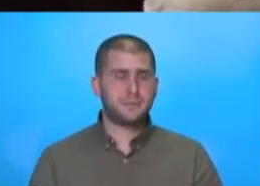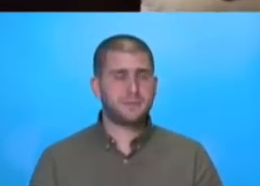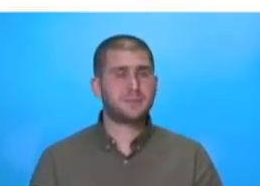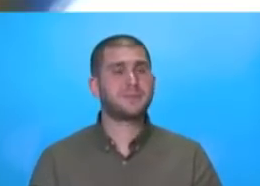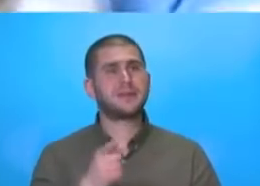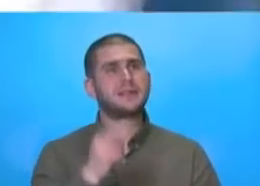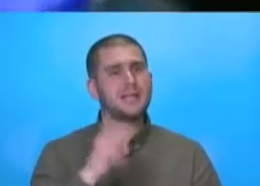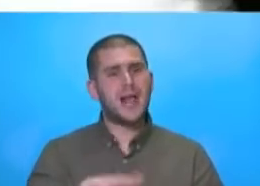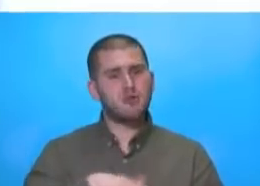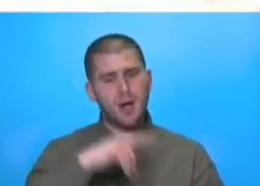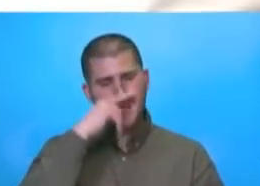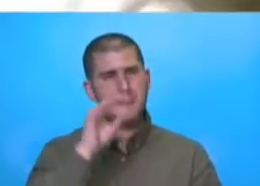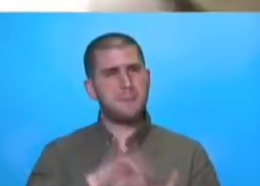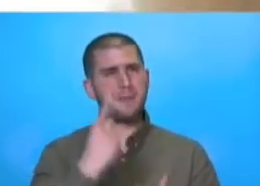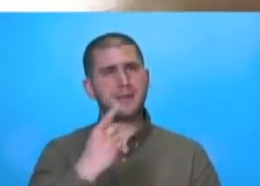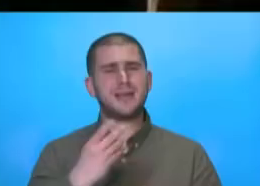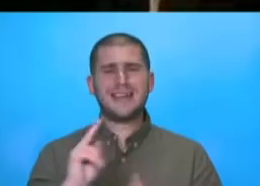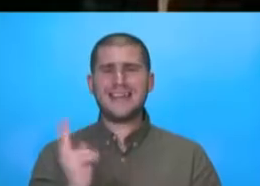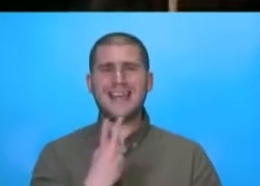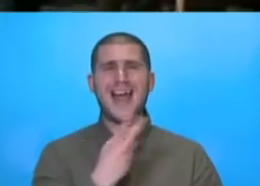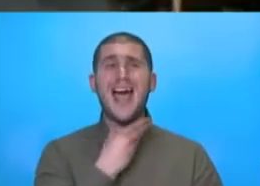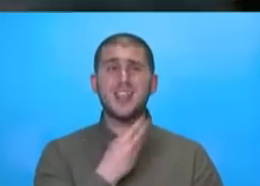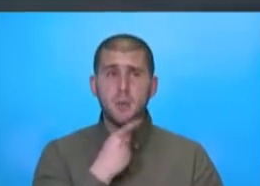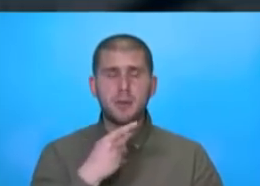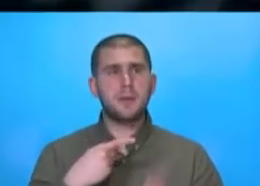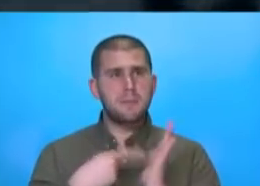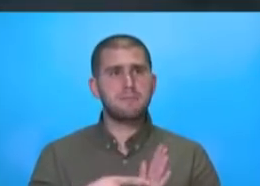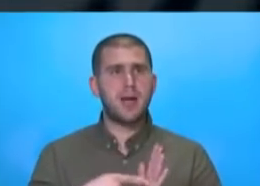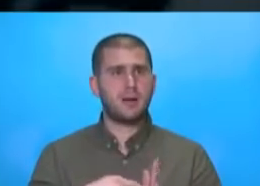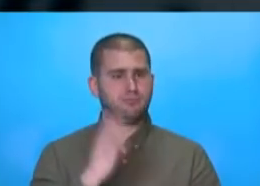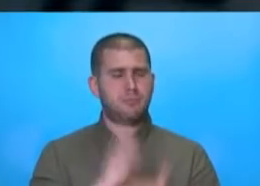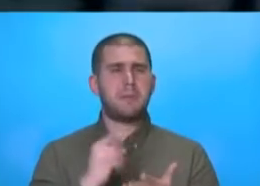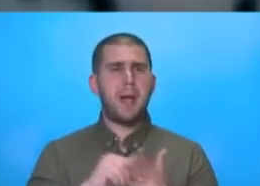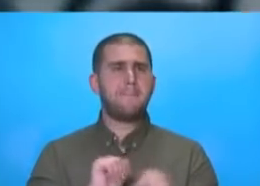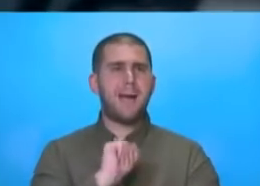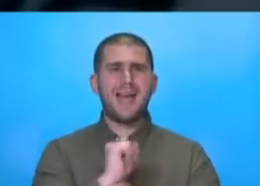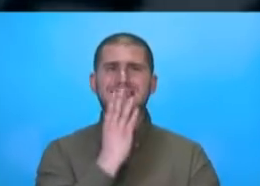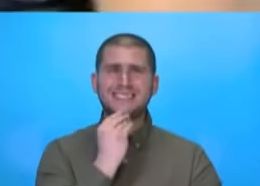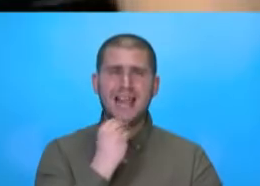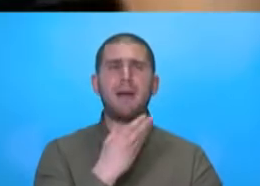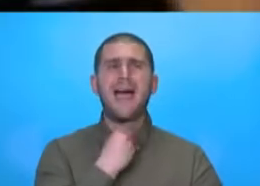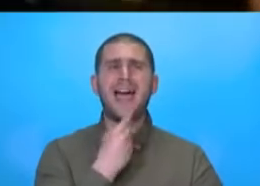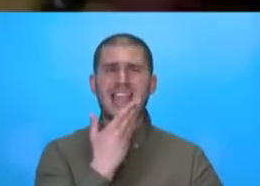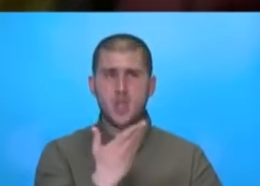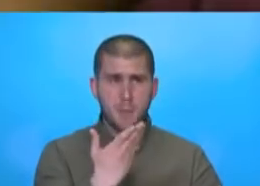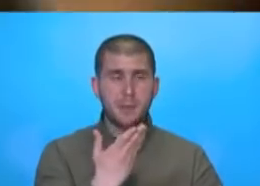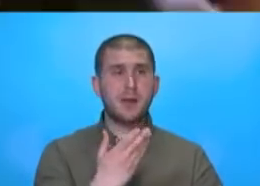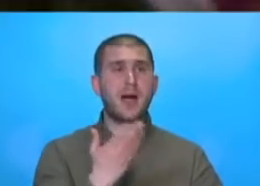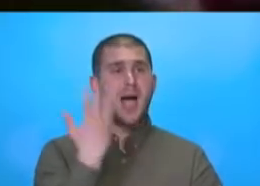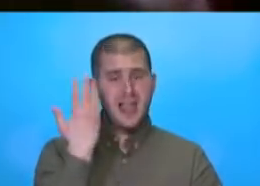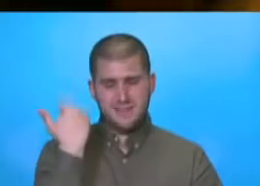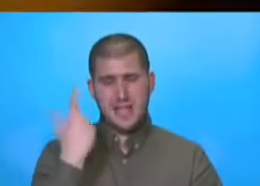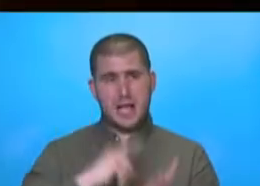לחוש גאווה בהיותה בת לקהילה האתיופית מקבל משנה תוקף על רקע מחאת הישראלים יוצאי אתיופיה שהייתה רק לפני